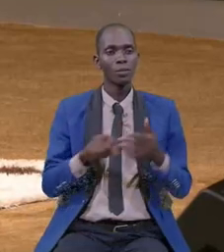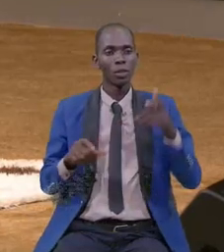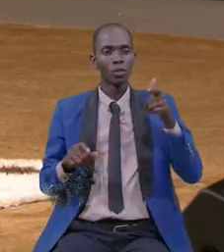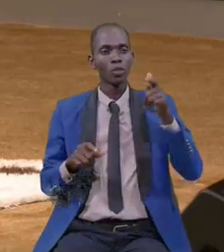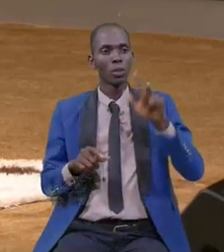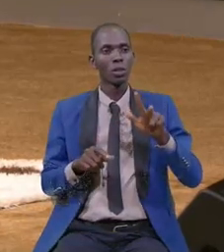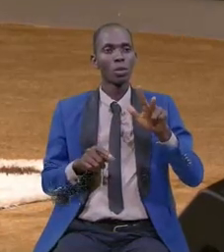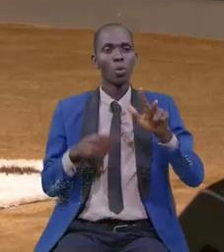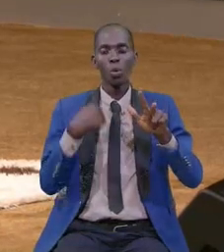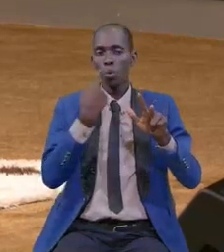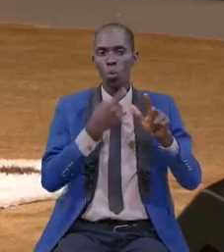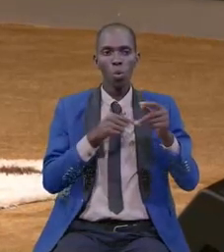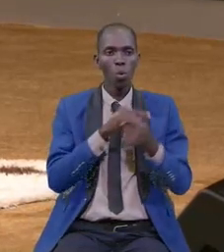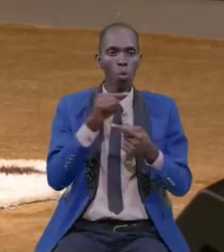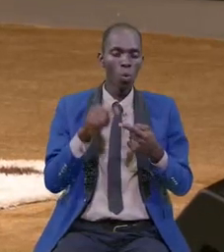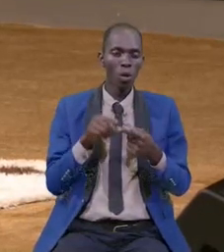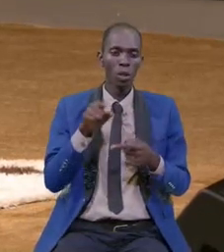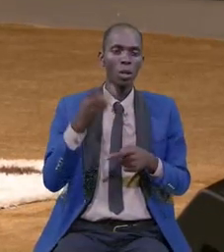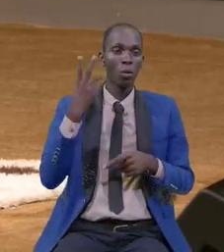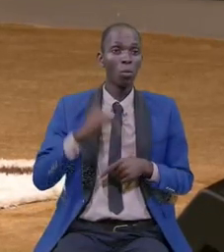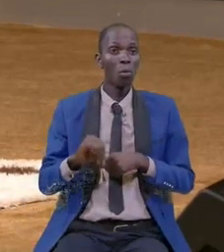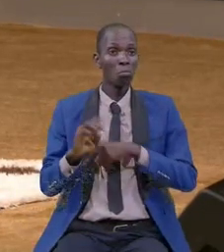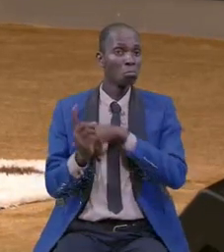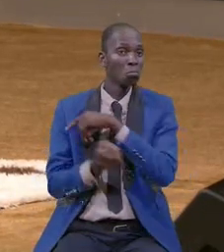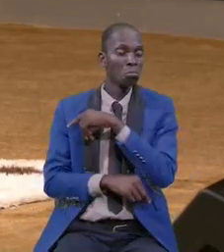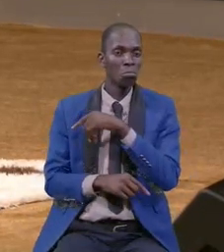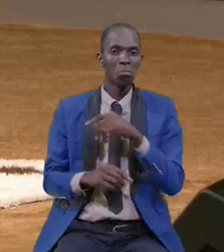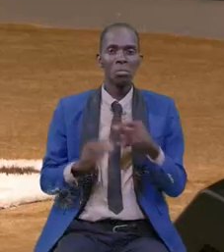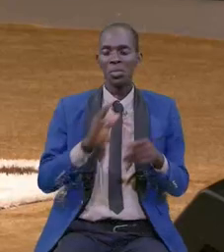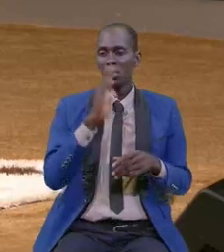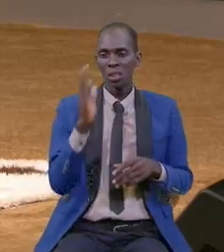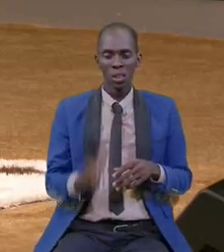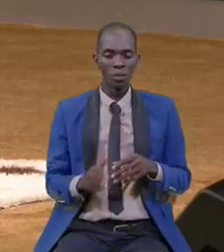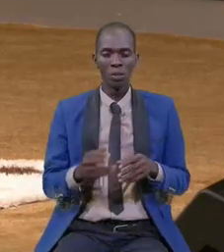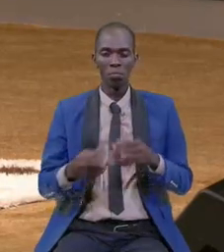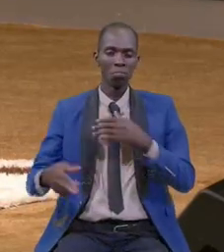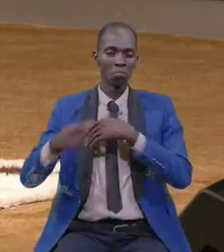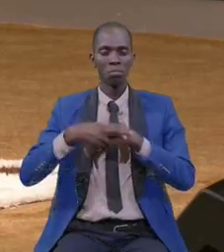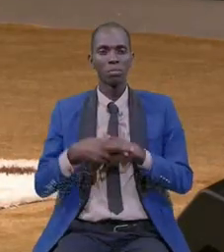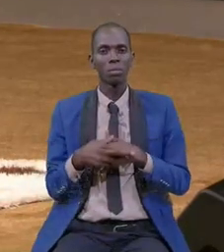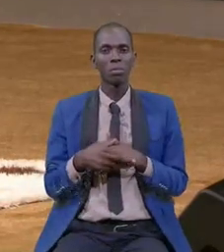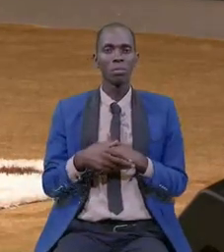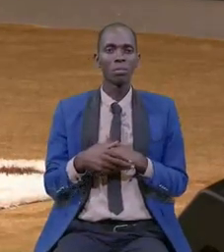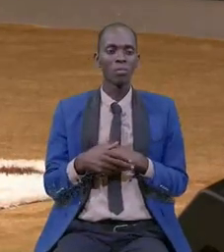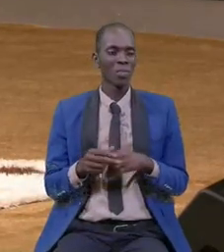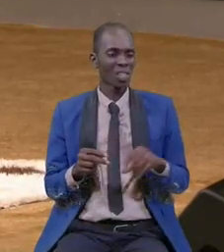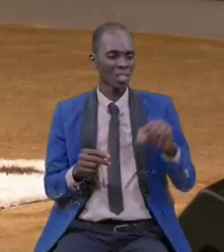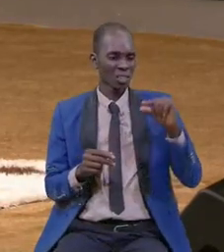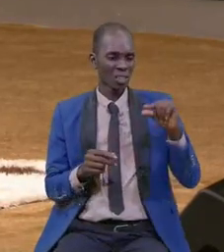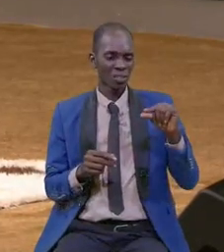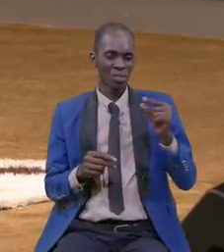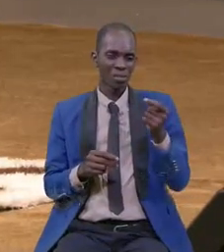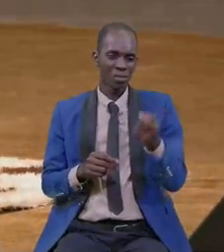qui injurié ne rendit point d'injure les petites petites